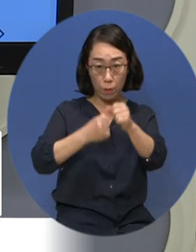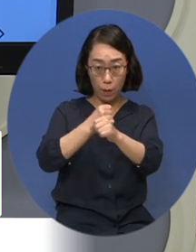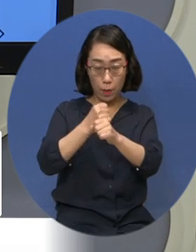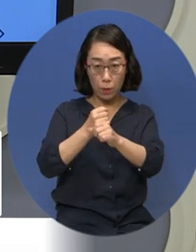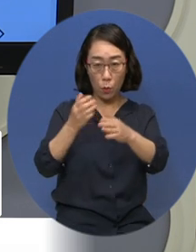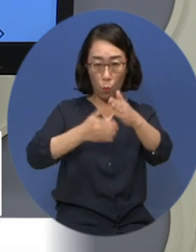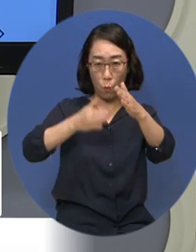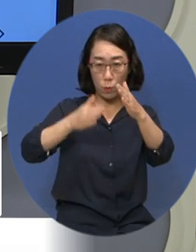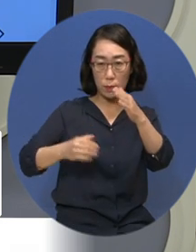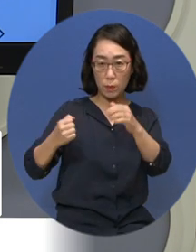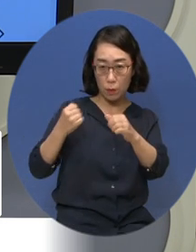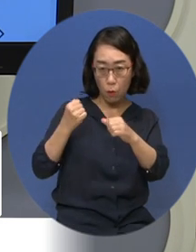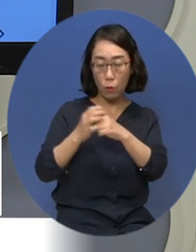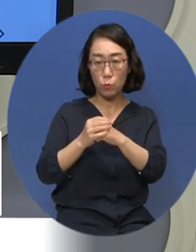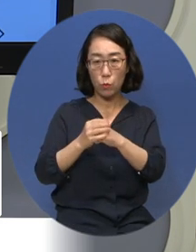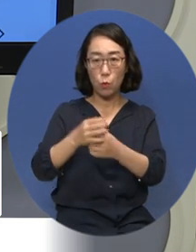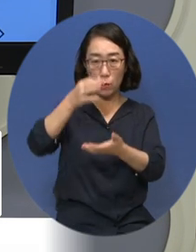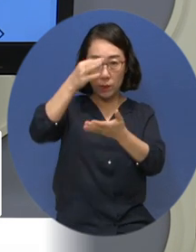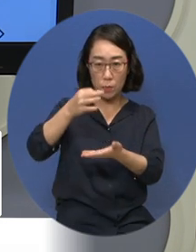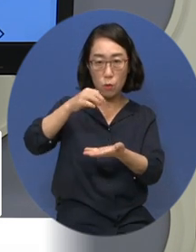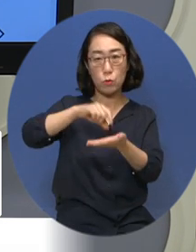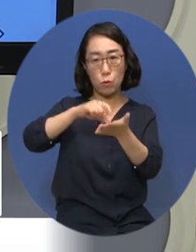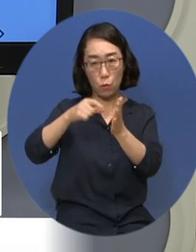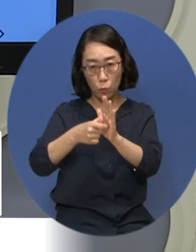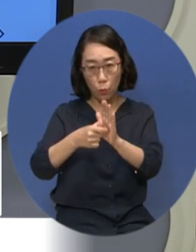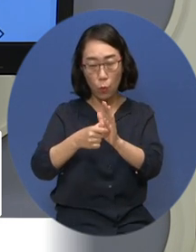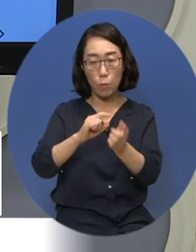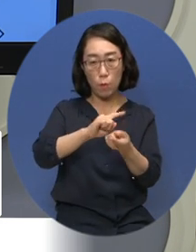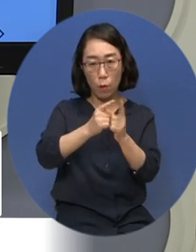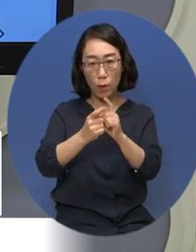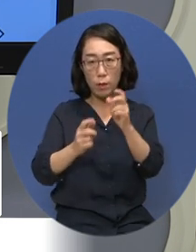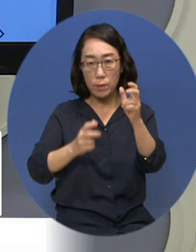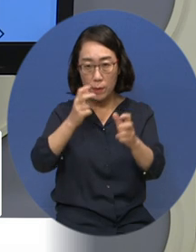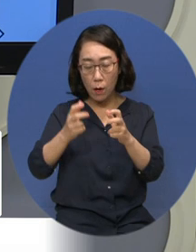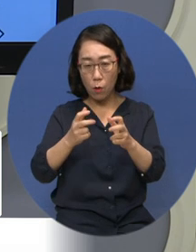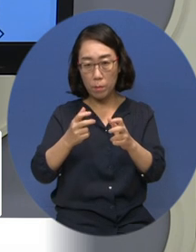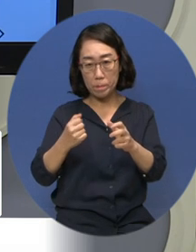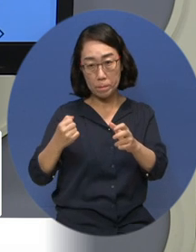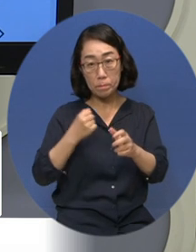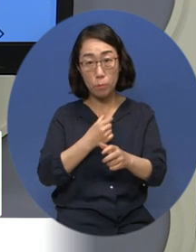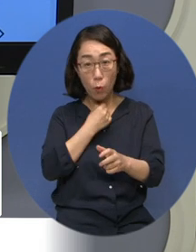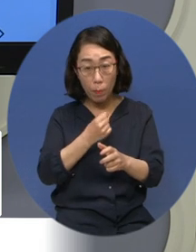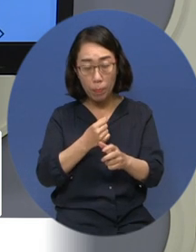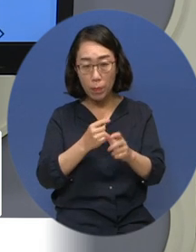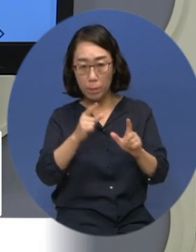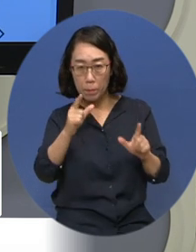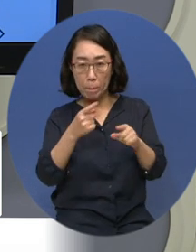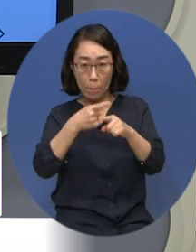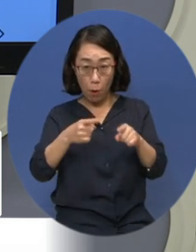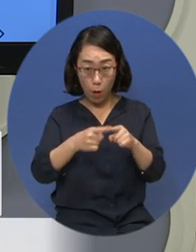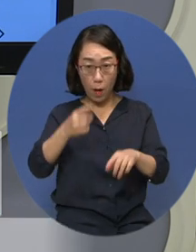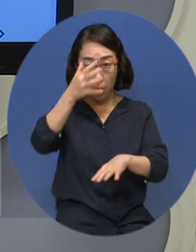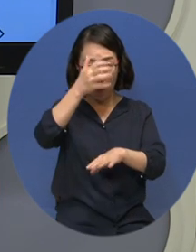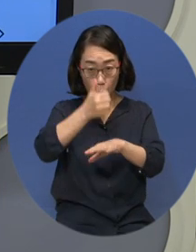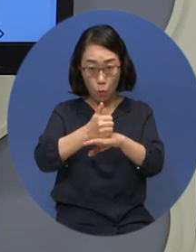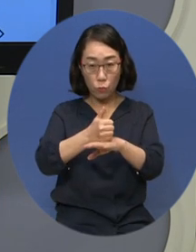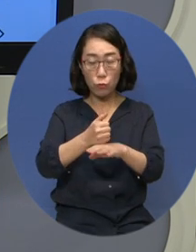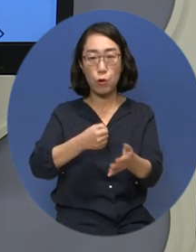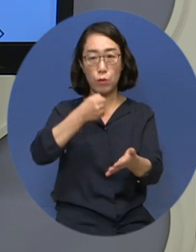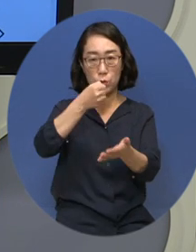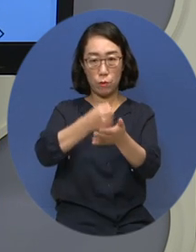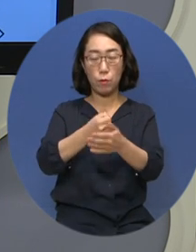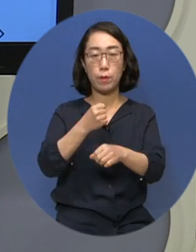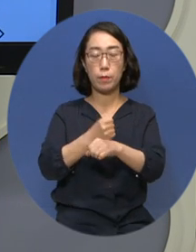재정 능력 거주시설 변환 석의 g 의 능력을 기준으로 평가해 최종 선정 합니다